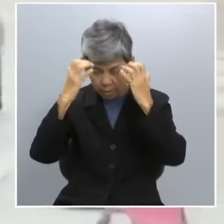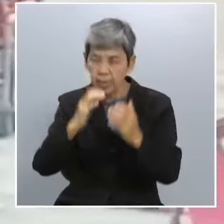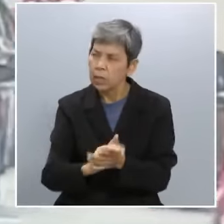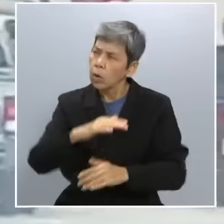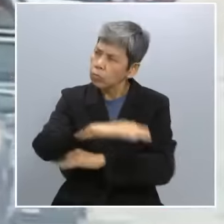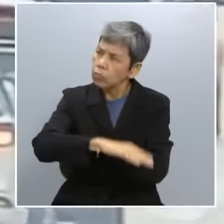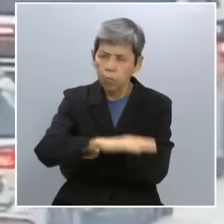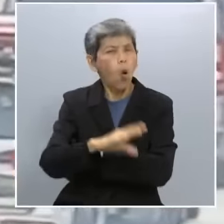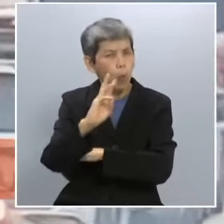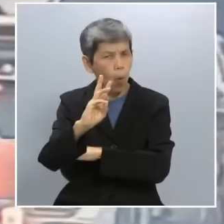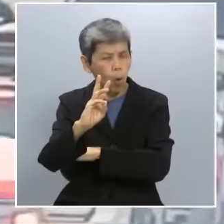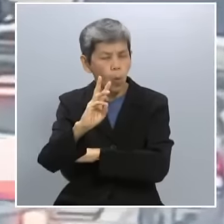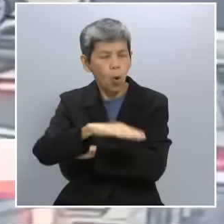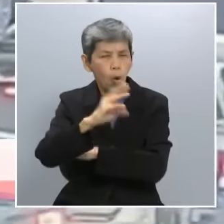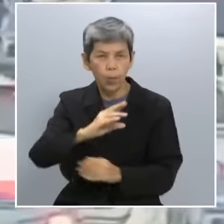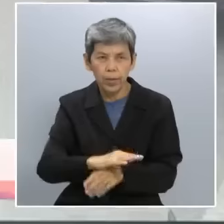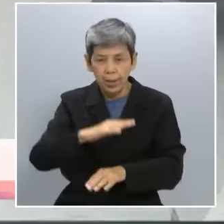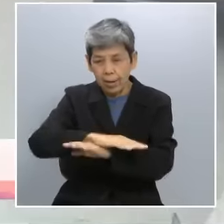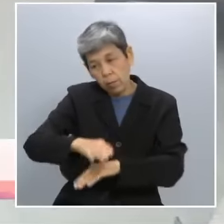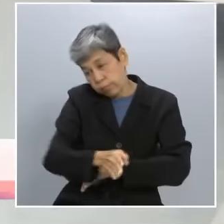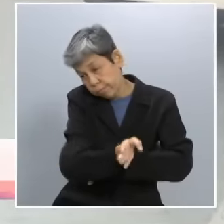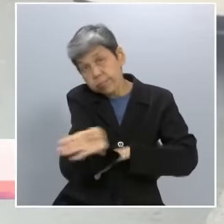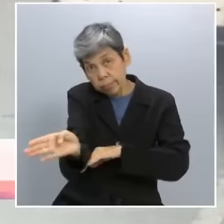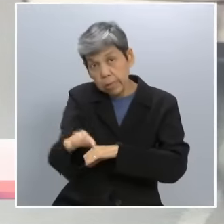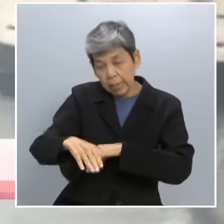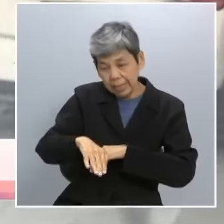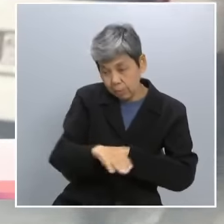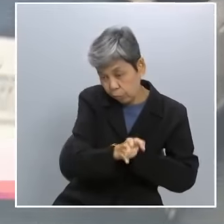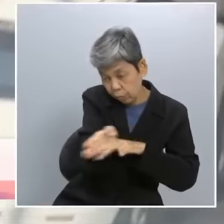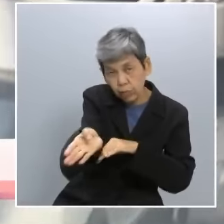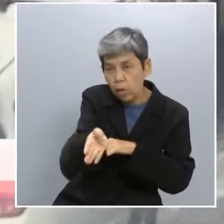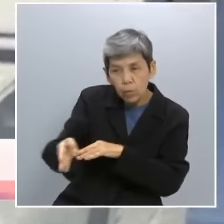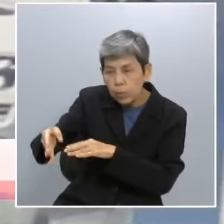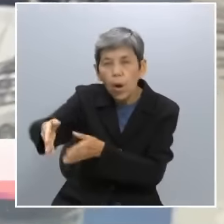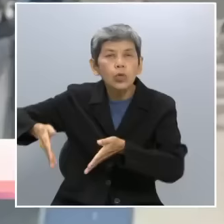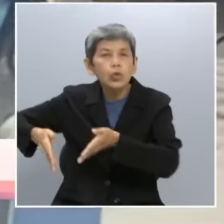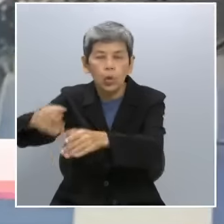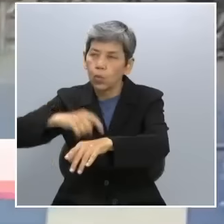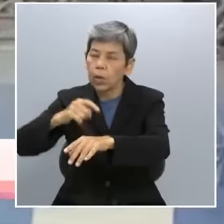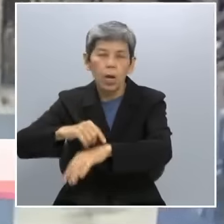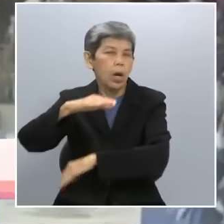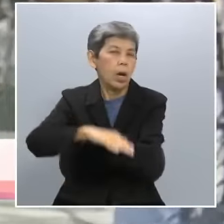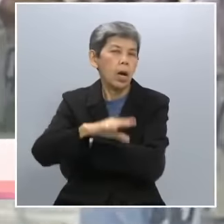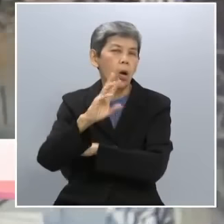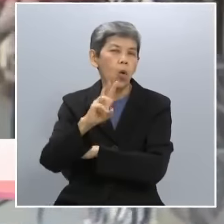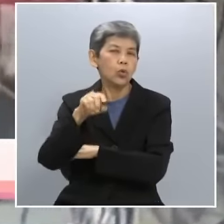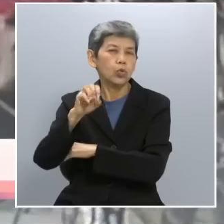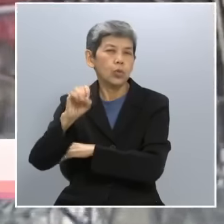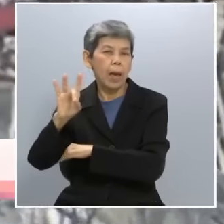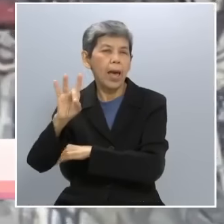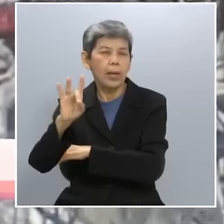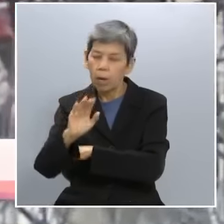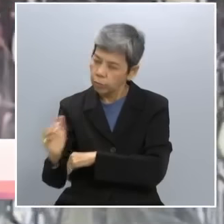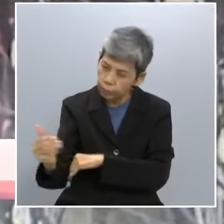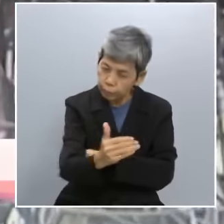นแล้วก็เลี้ยวขวาที่สี่แยกจี้อันตึงเข้าถนนชมสินตอน 68นเลี้ยวซ้ายอีกทีเข้า